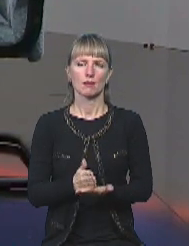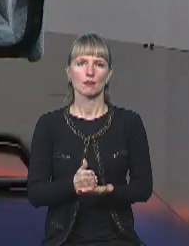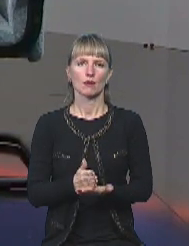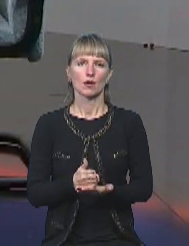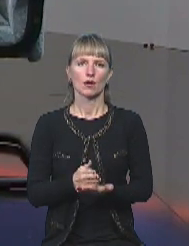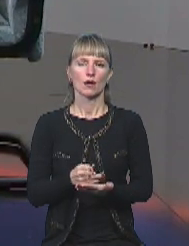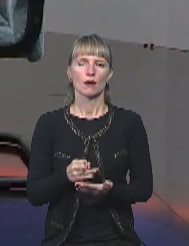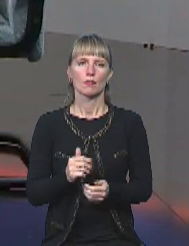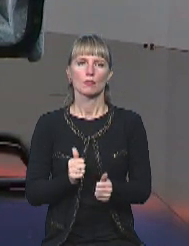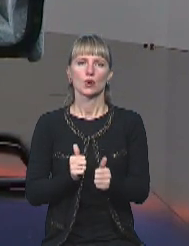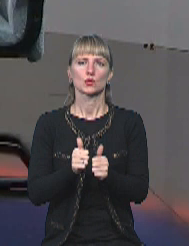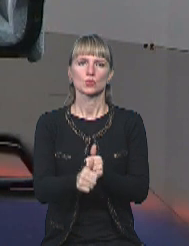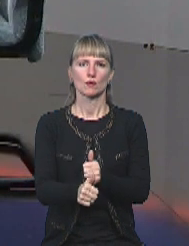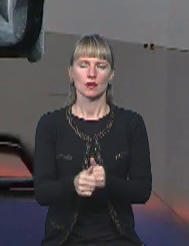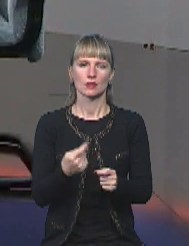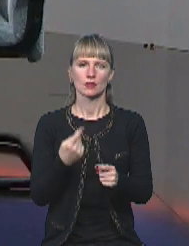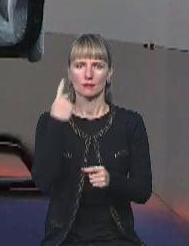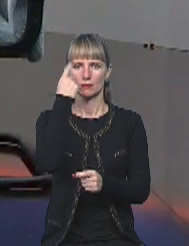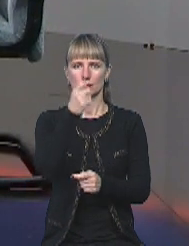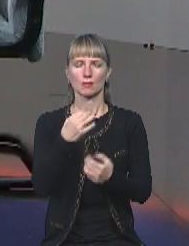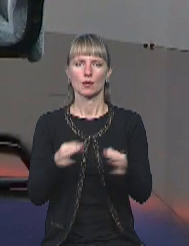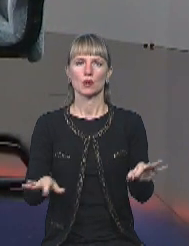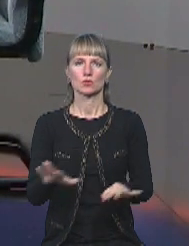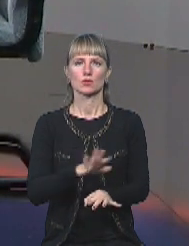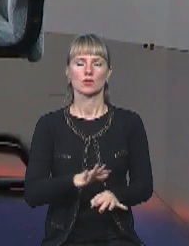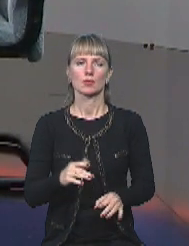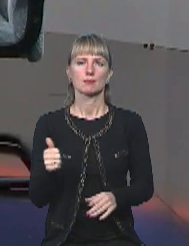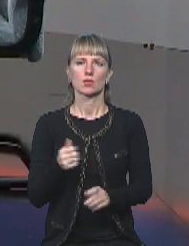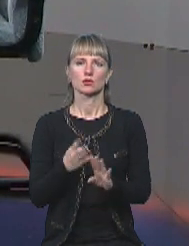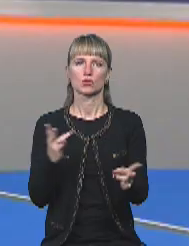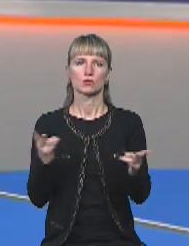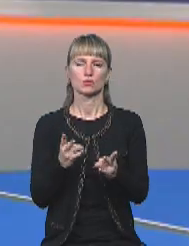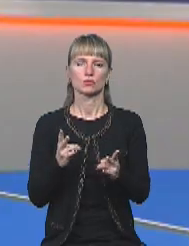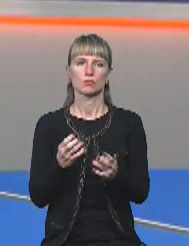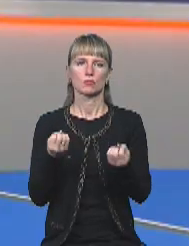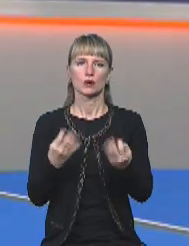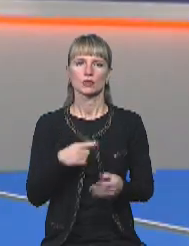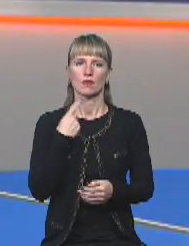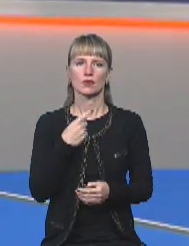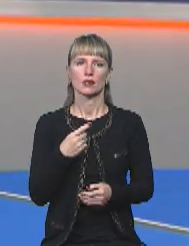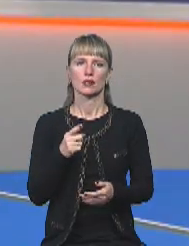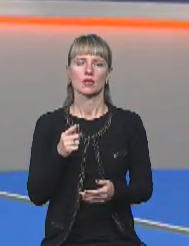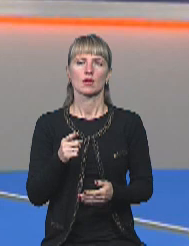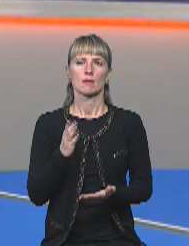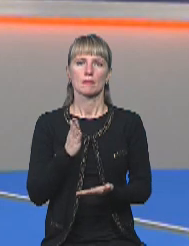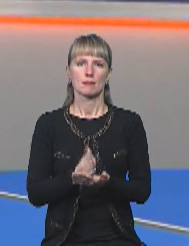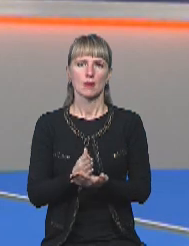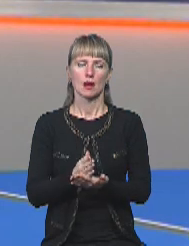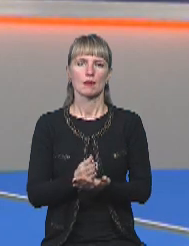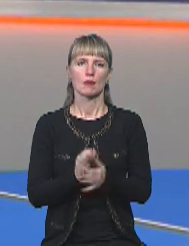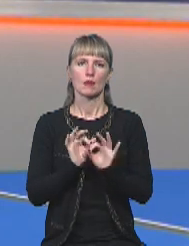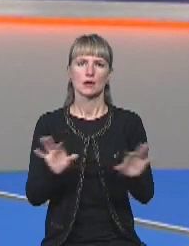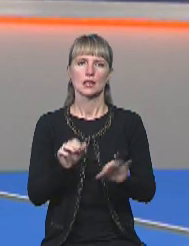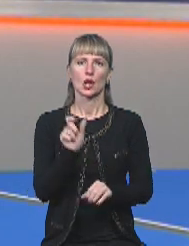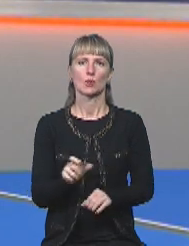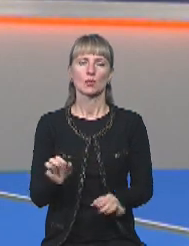насамперед просувати в інформаційному просторі? Як на мене, в першу чергу ми маємо просто говорити. Ми маємо доводити до людей,